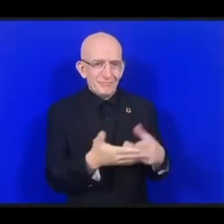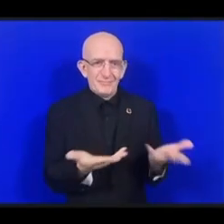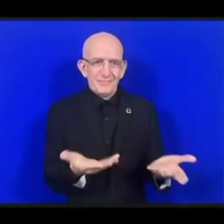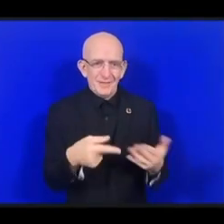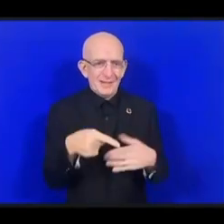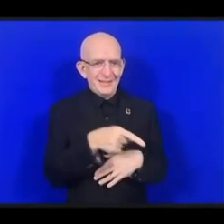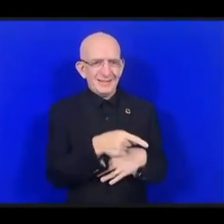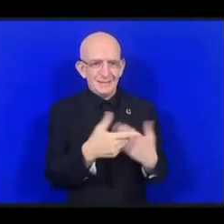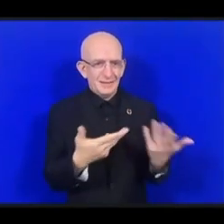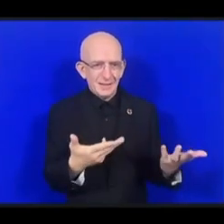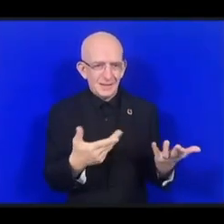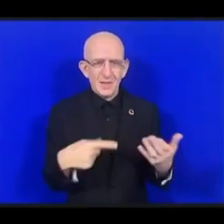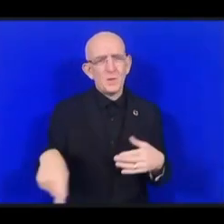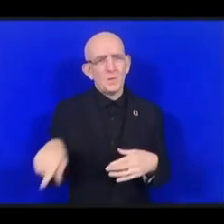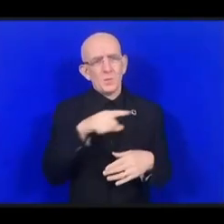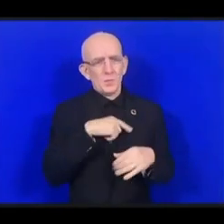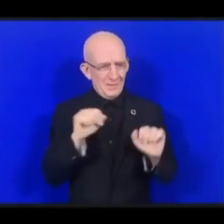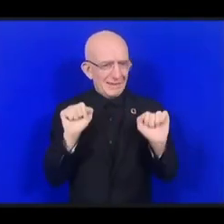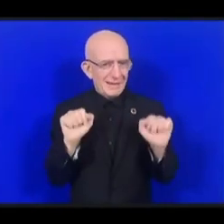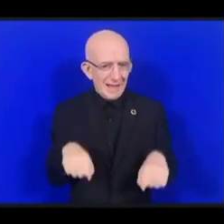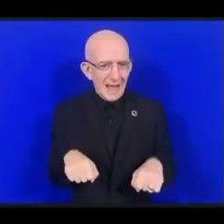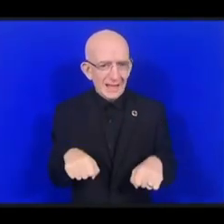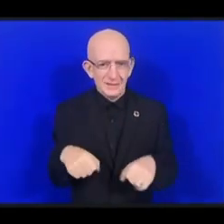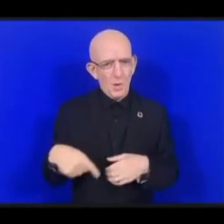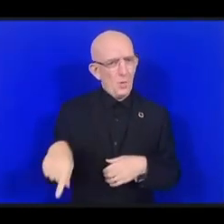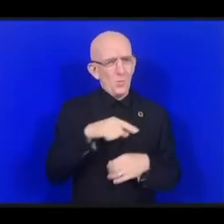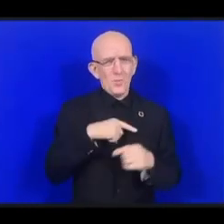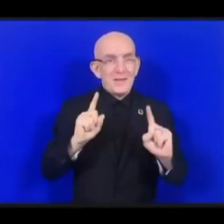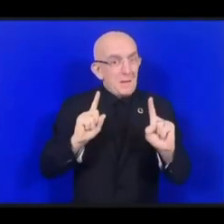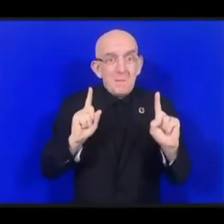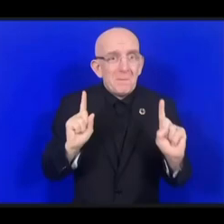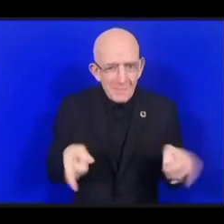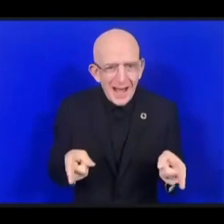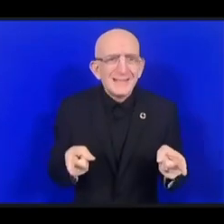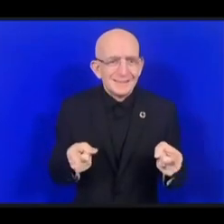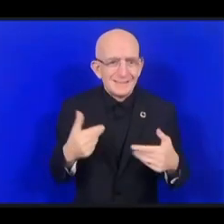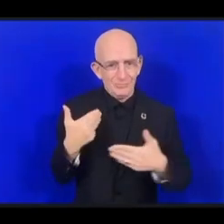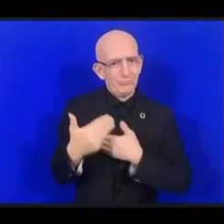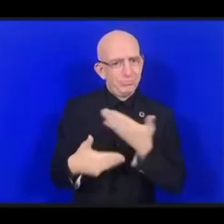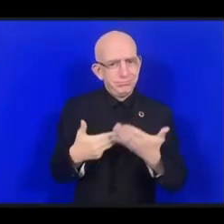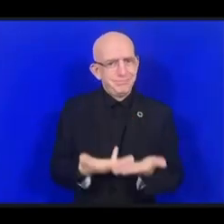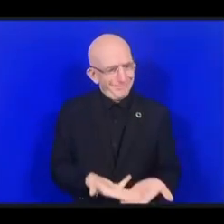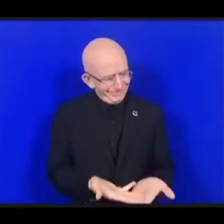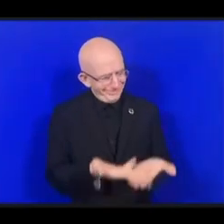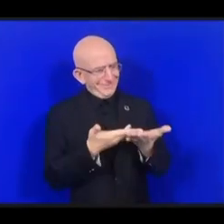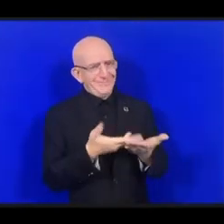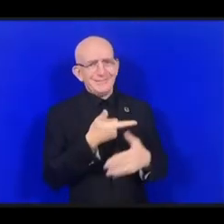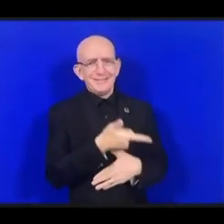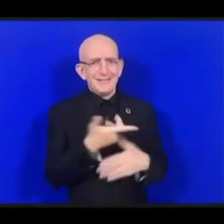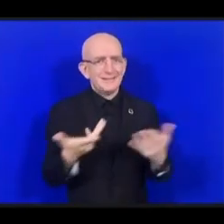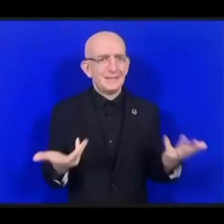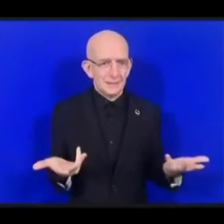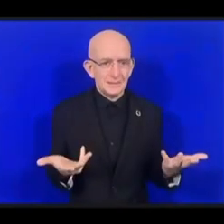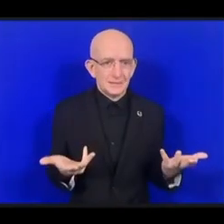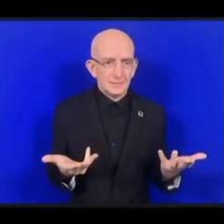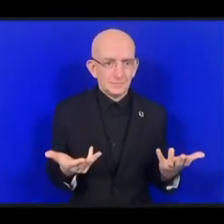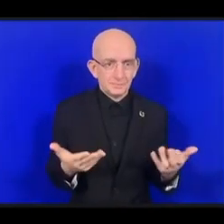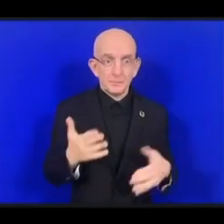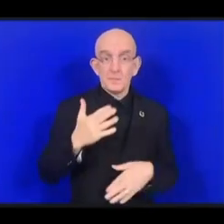と思います私の会社楽天でありますけどもそのミッションは常